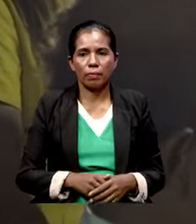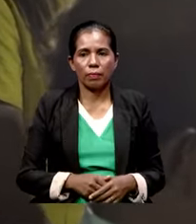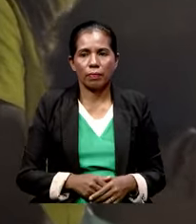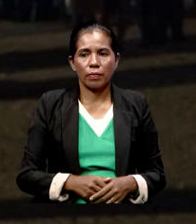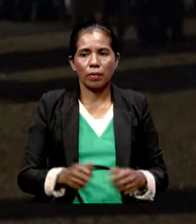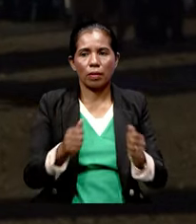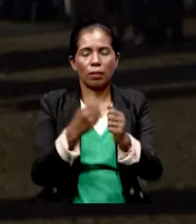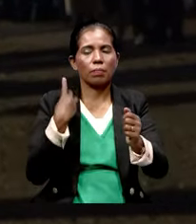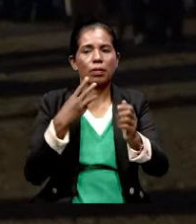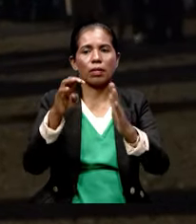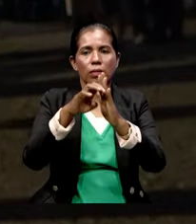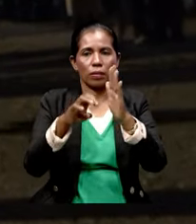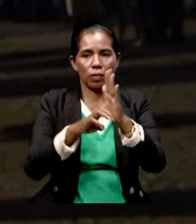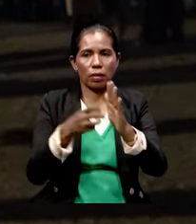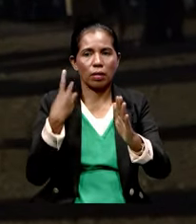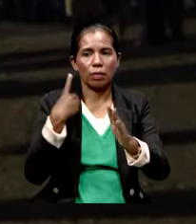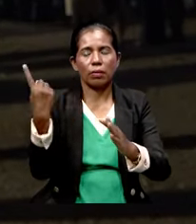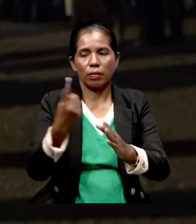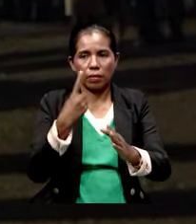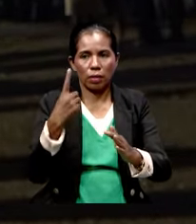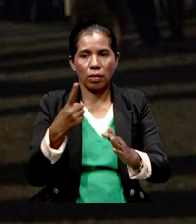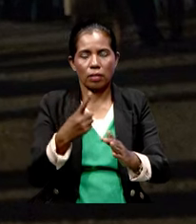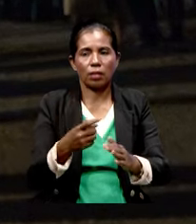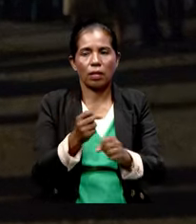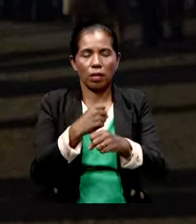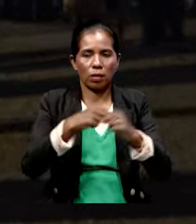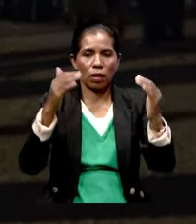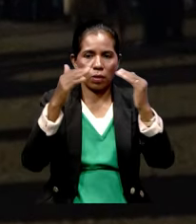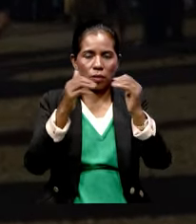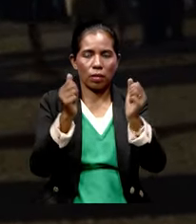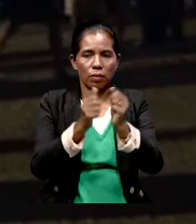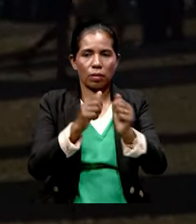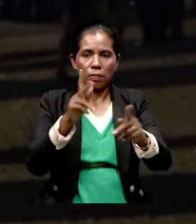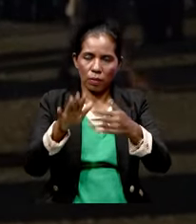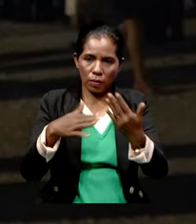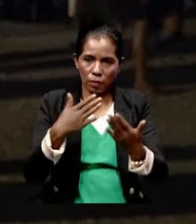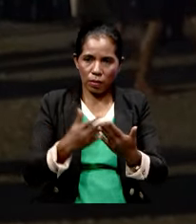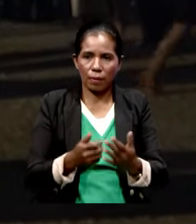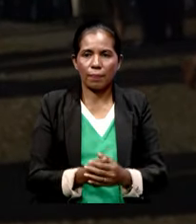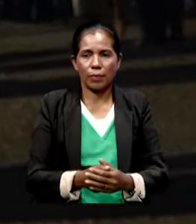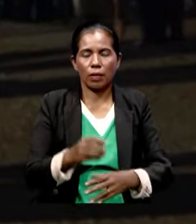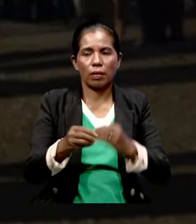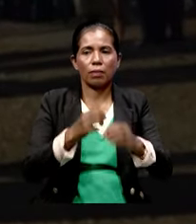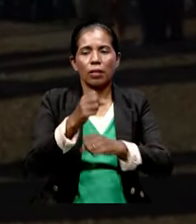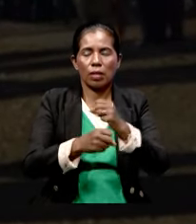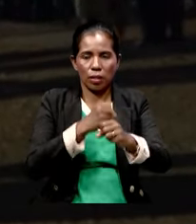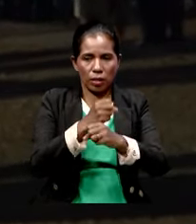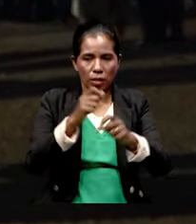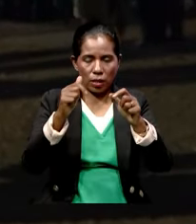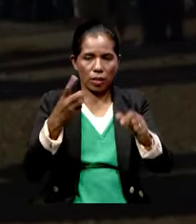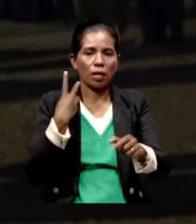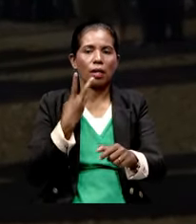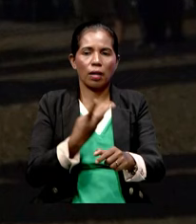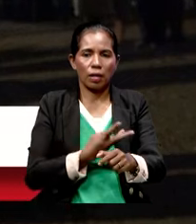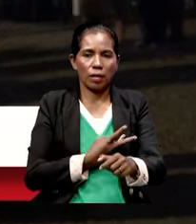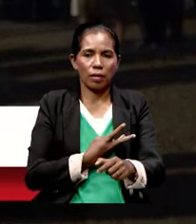mini estrutura, ami sempre convoca reñau hamutu ko ami saran sira, kata ke tinang dene, ami